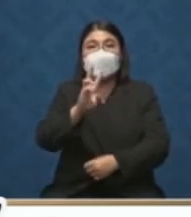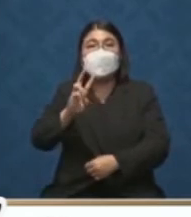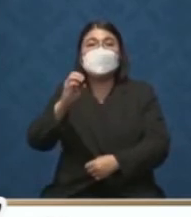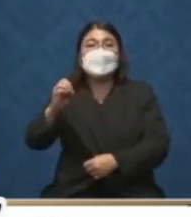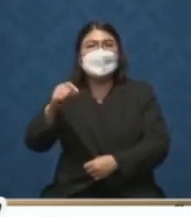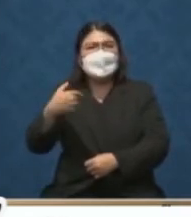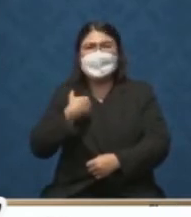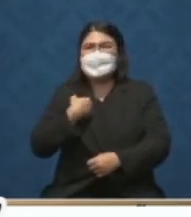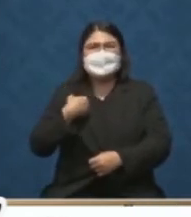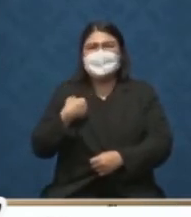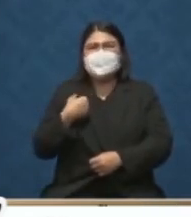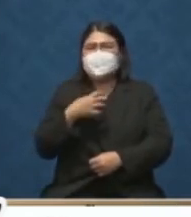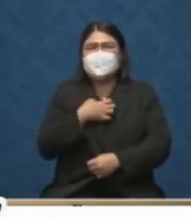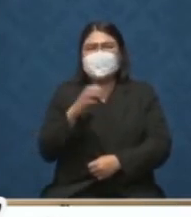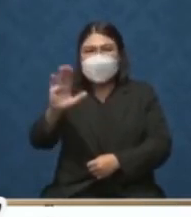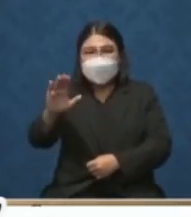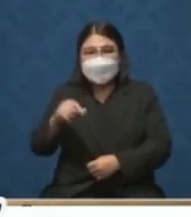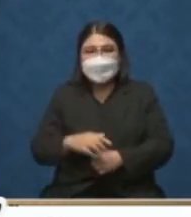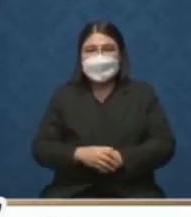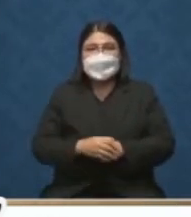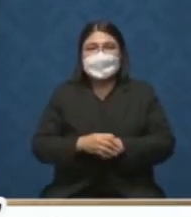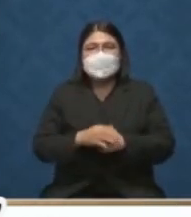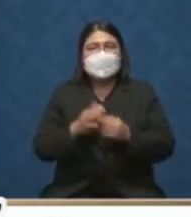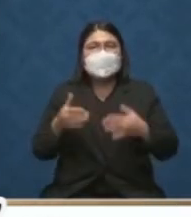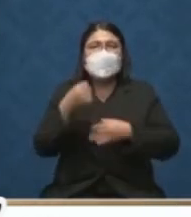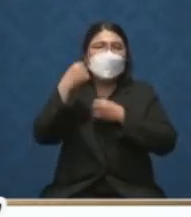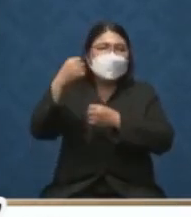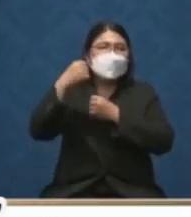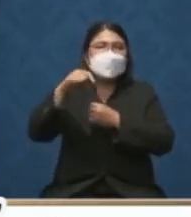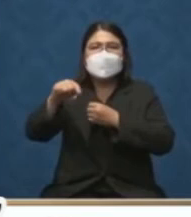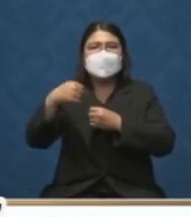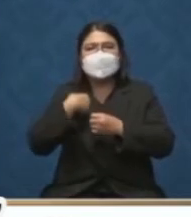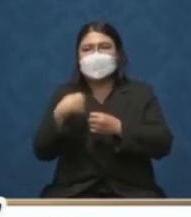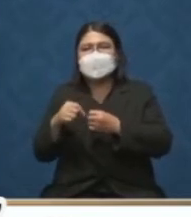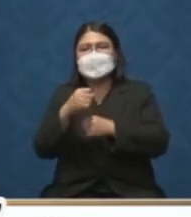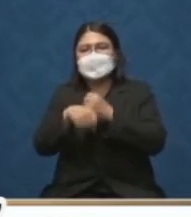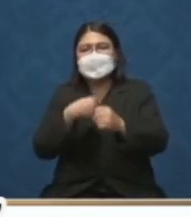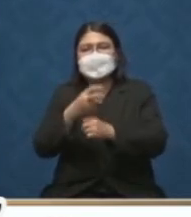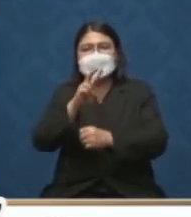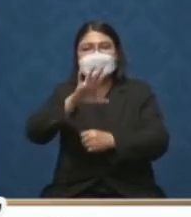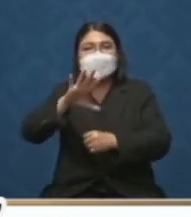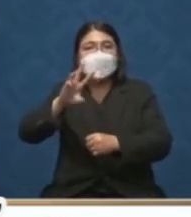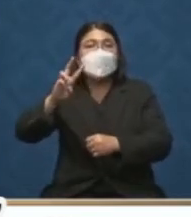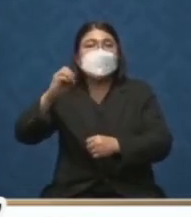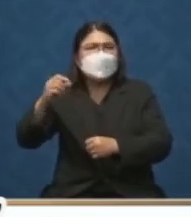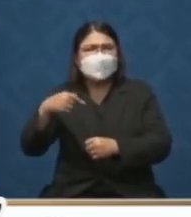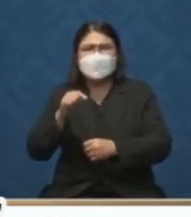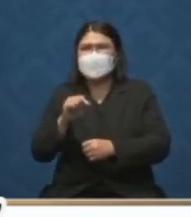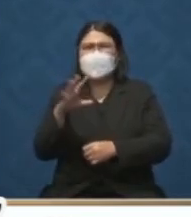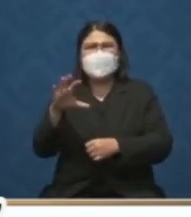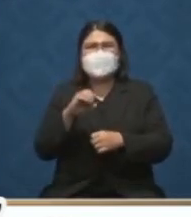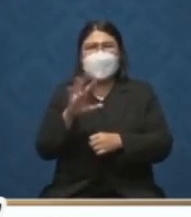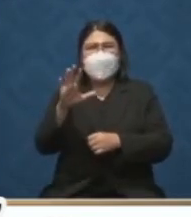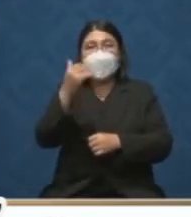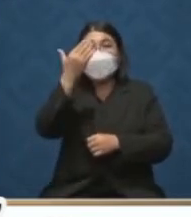าระนี้เนื่องจากผมเป็นคนหนึ่งครับที่ต่อต้านรัฐธรรมนูญฉบับปี60ผมเป็นคนหนึ่ง